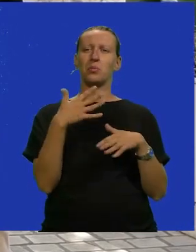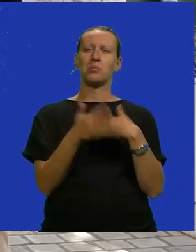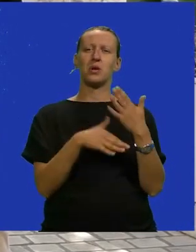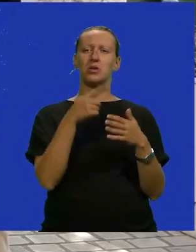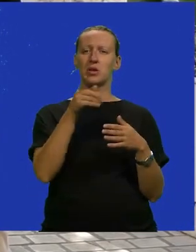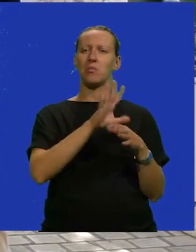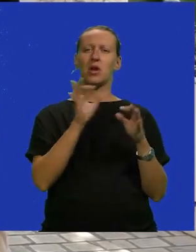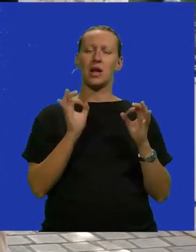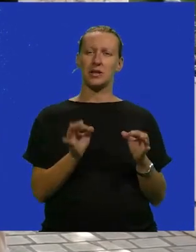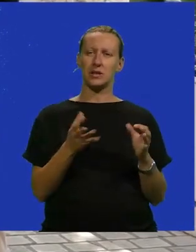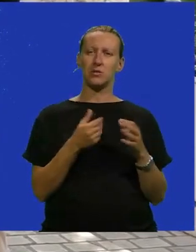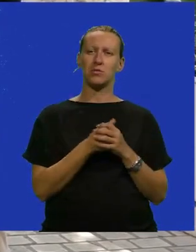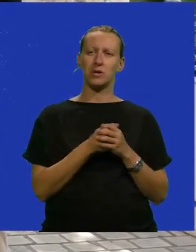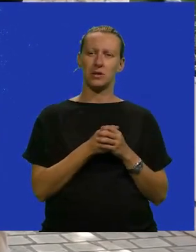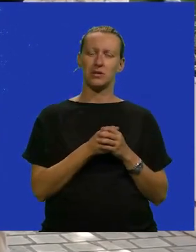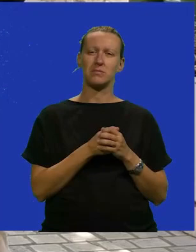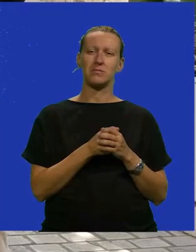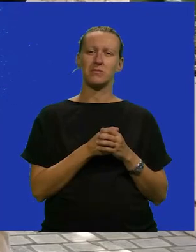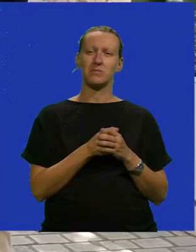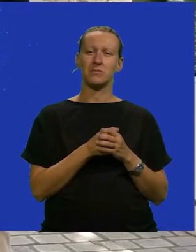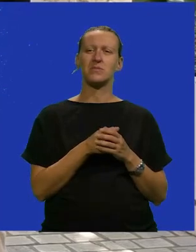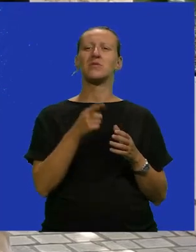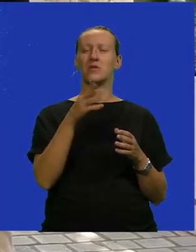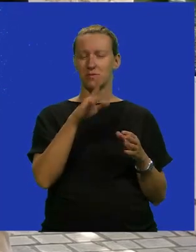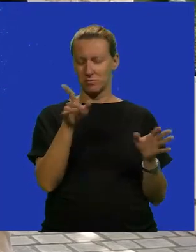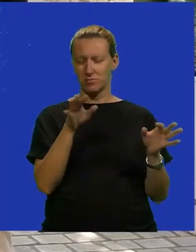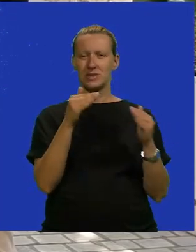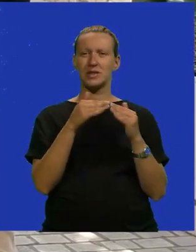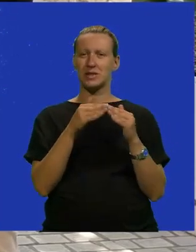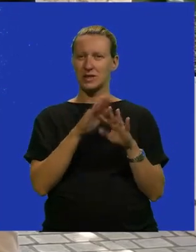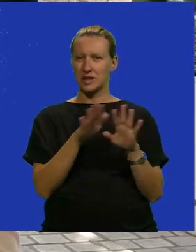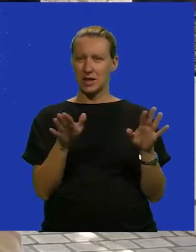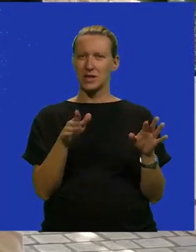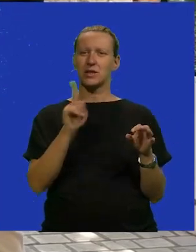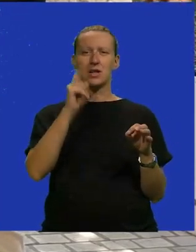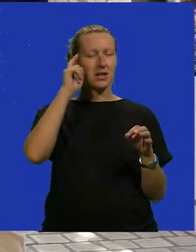umiješano, tamo sam najsigurnija. Eko, suglasna ča bi reka Bandić.